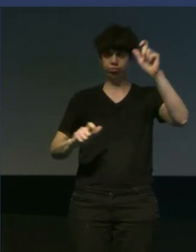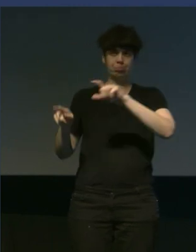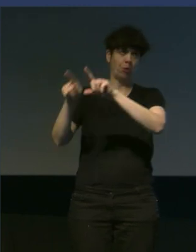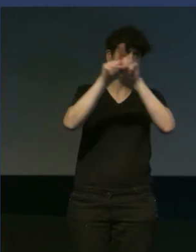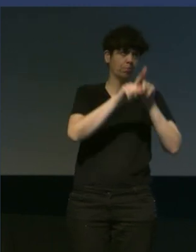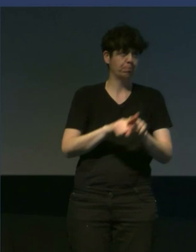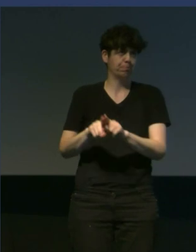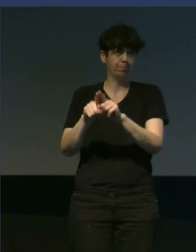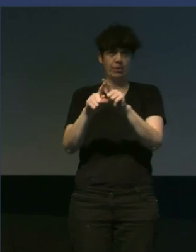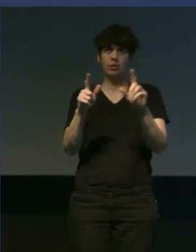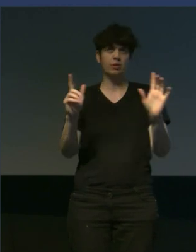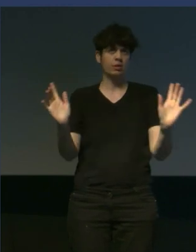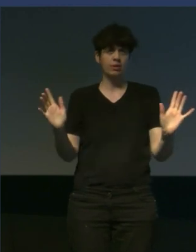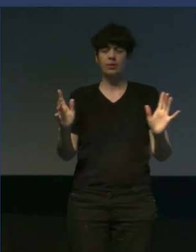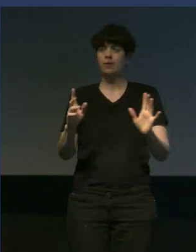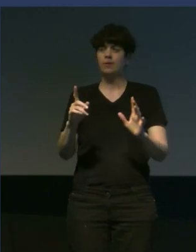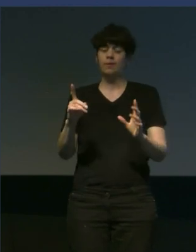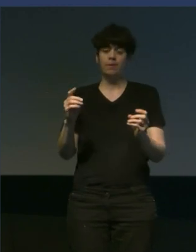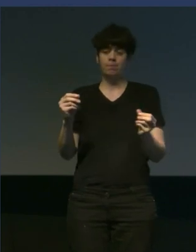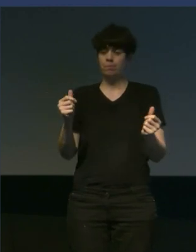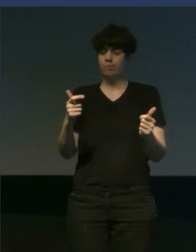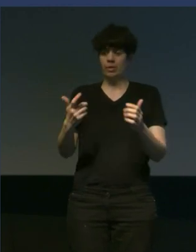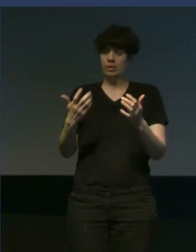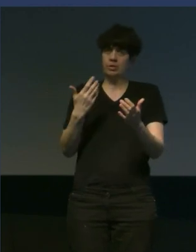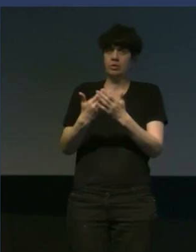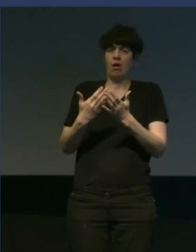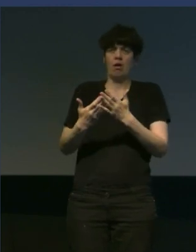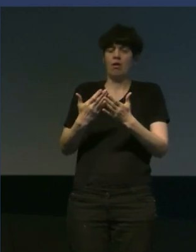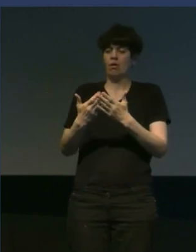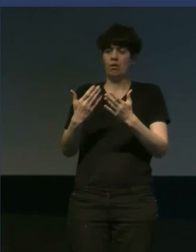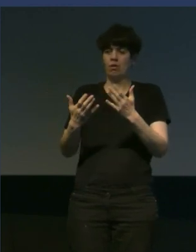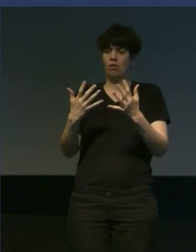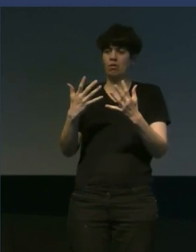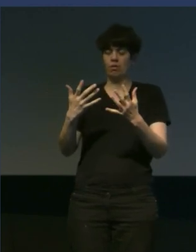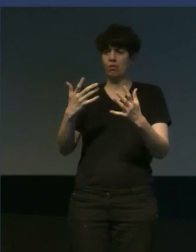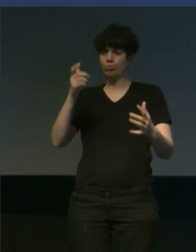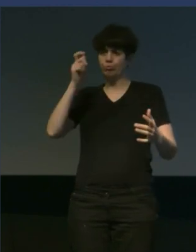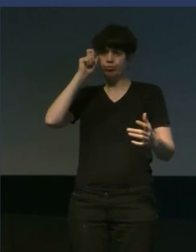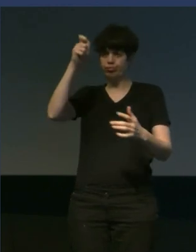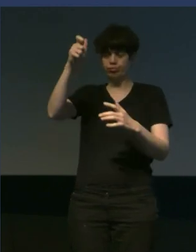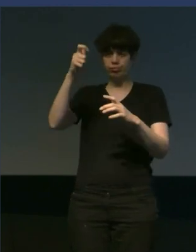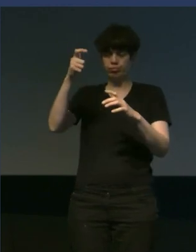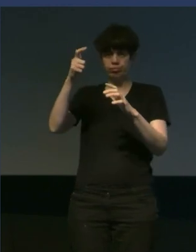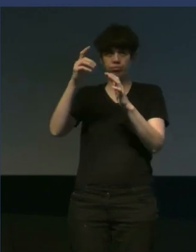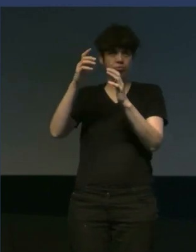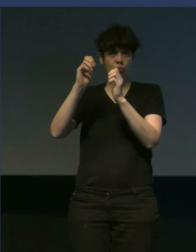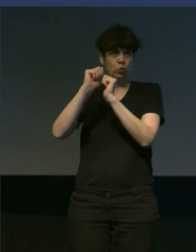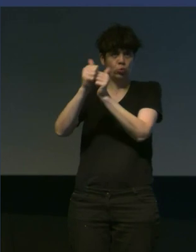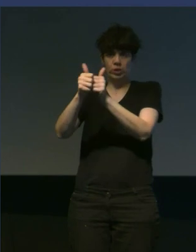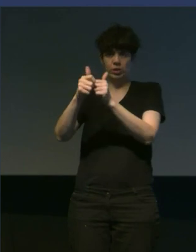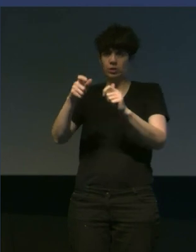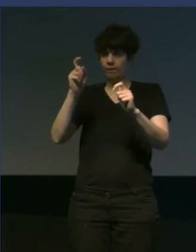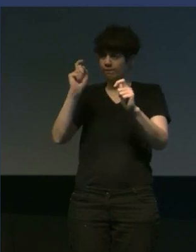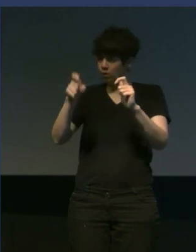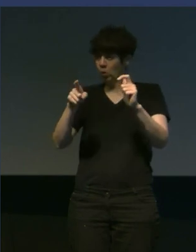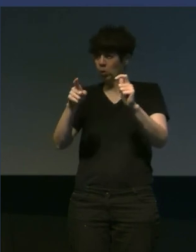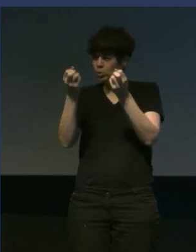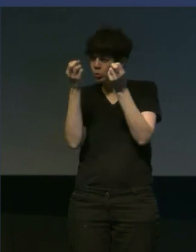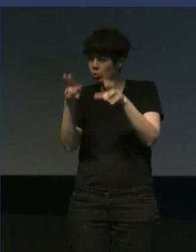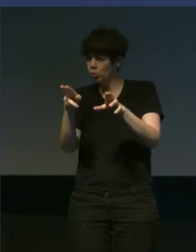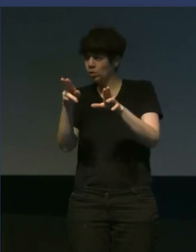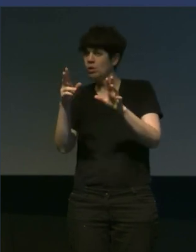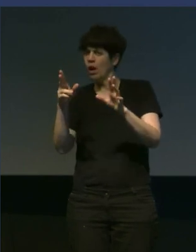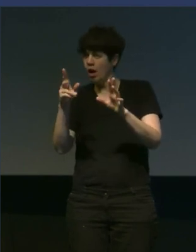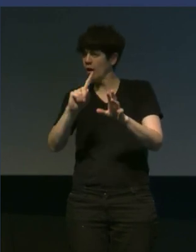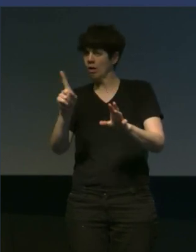Donc c'est vraiment un. Quelque chose de très fondé, de très rationnel. Et voilà, bon, il y aurait mettre en plus, c'est quand